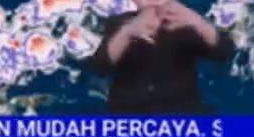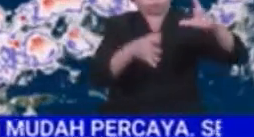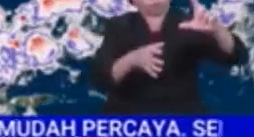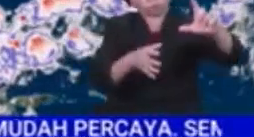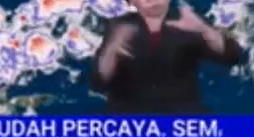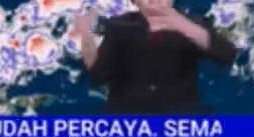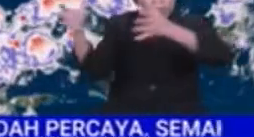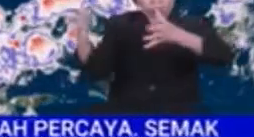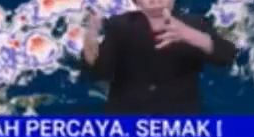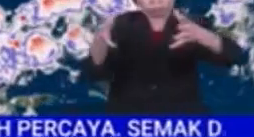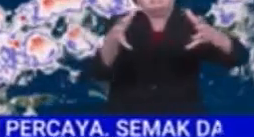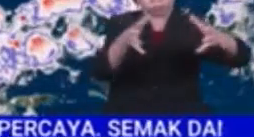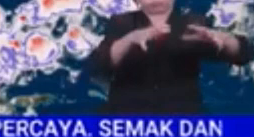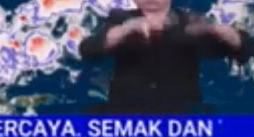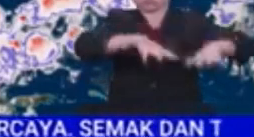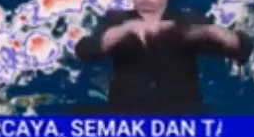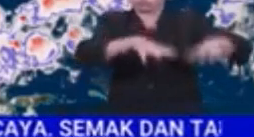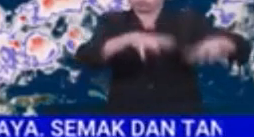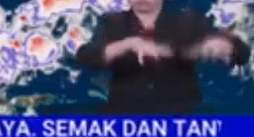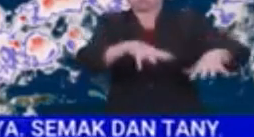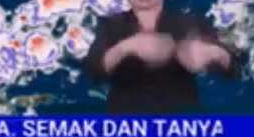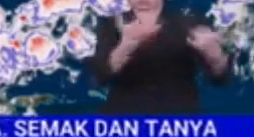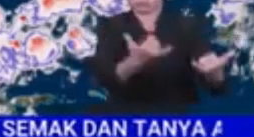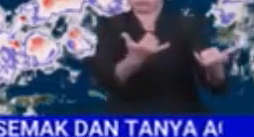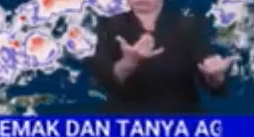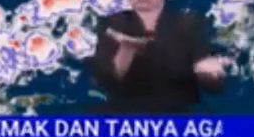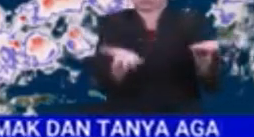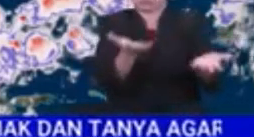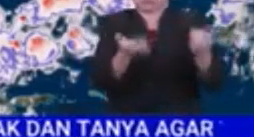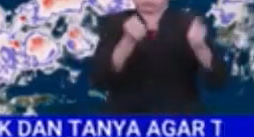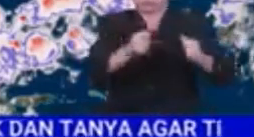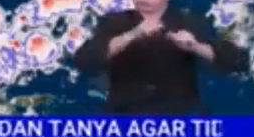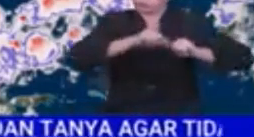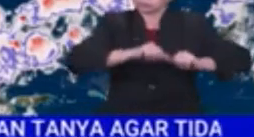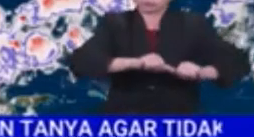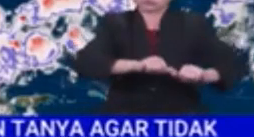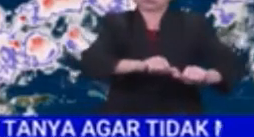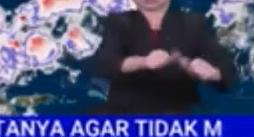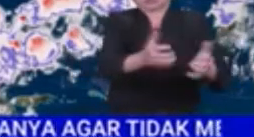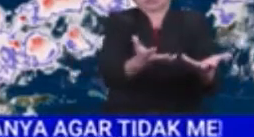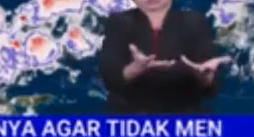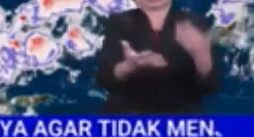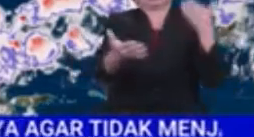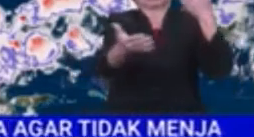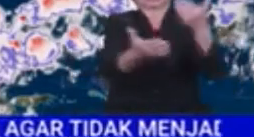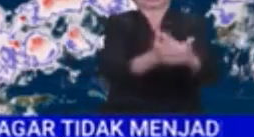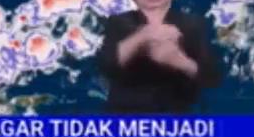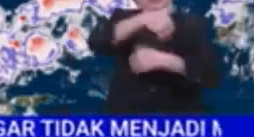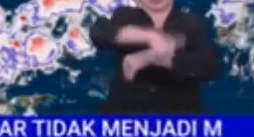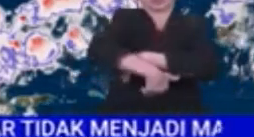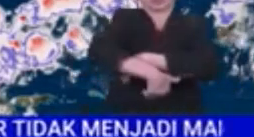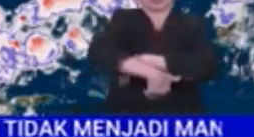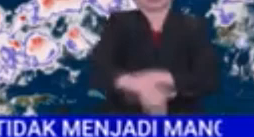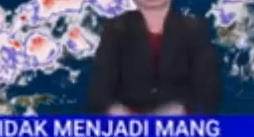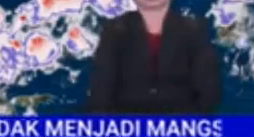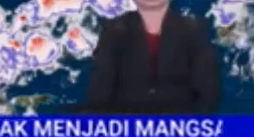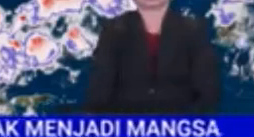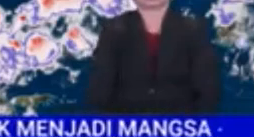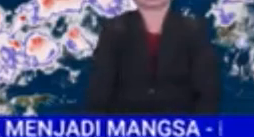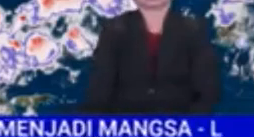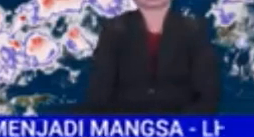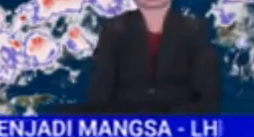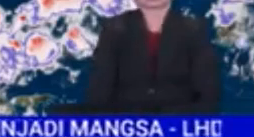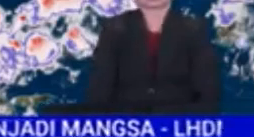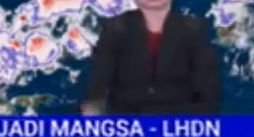ini menunjukkan hujan yang berlaku pada titik ini mungkin bunyi berterusan sekurang-kurangnya sehingga ke malam nanti keadaan